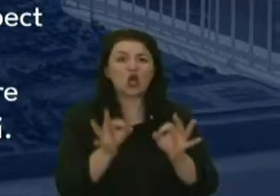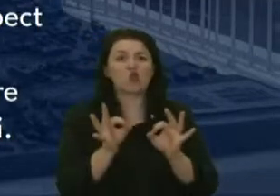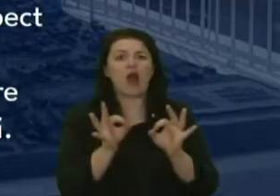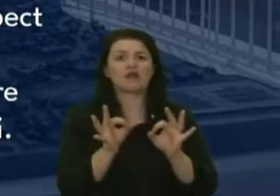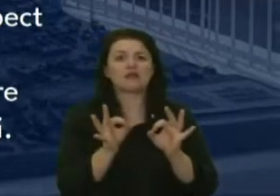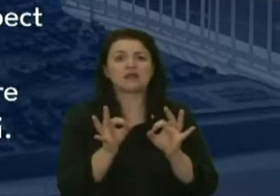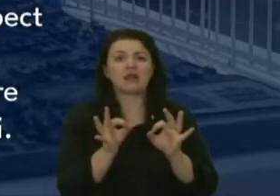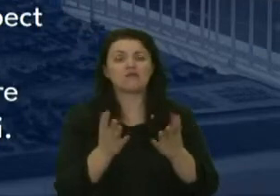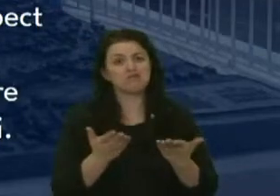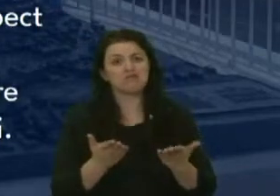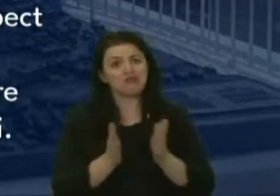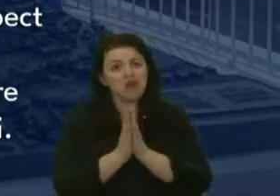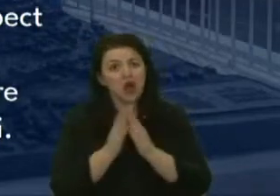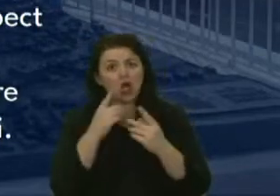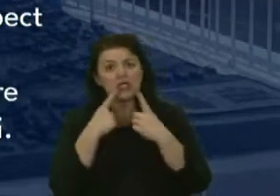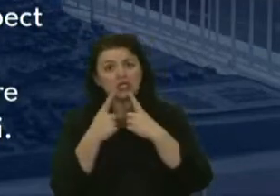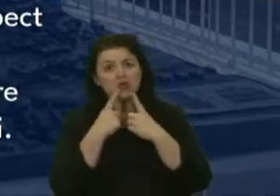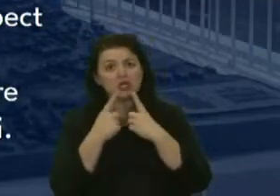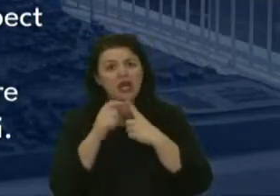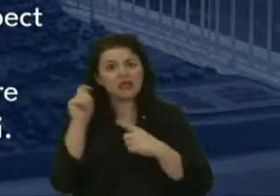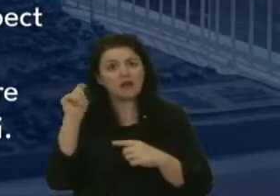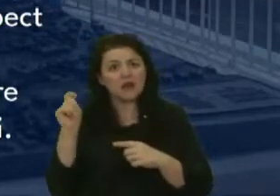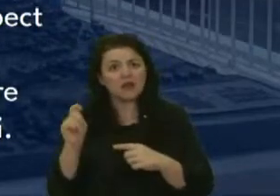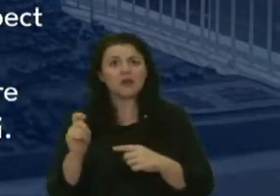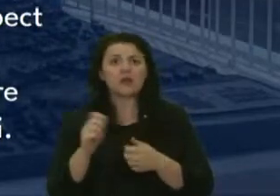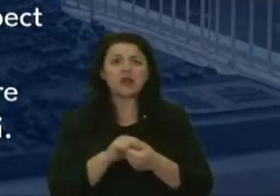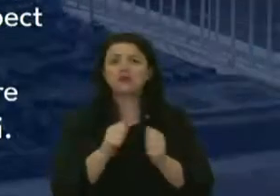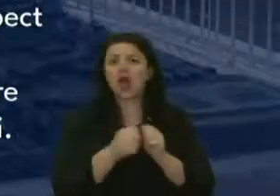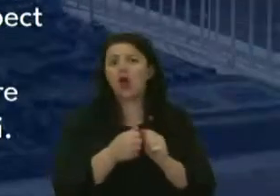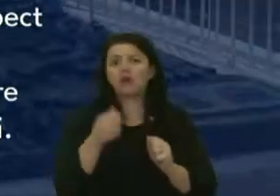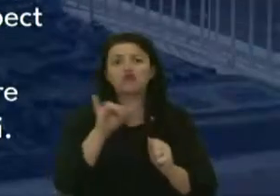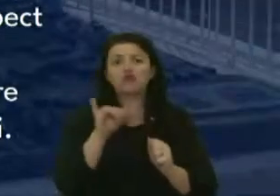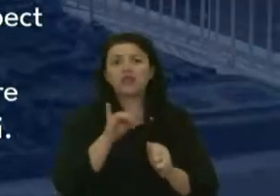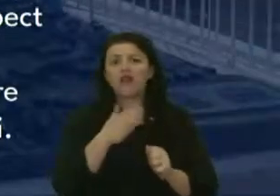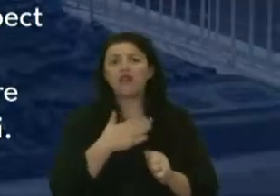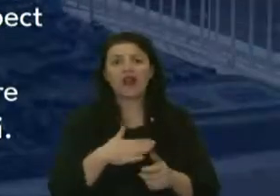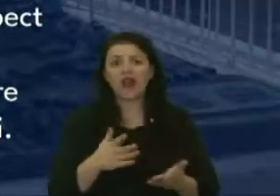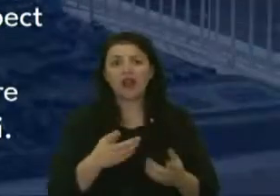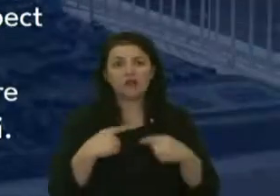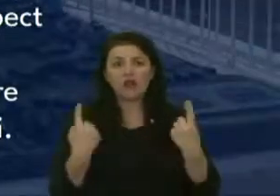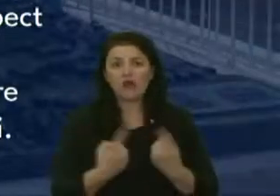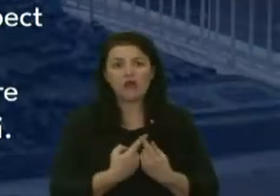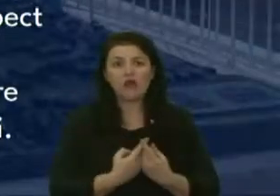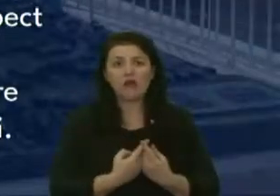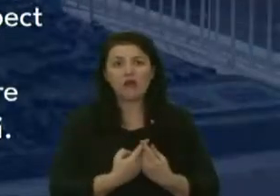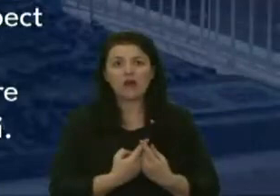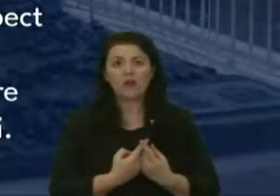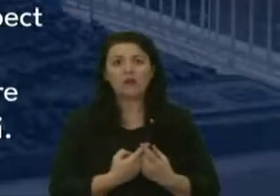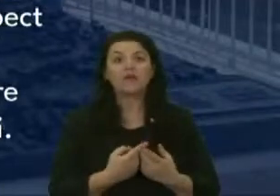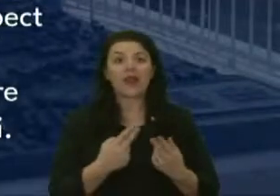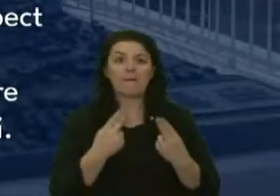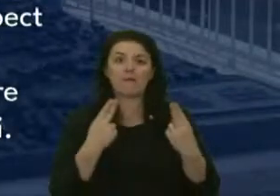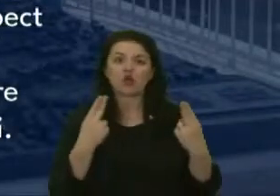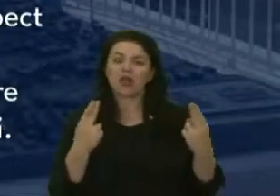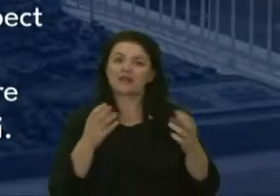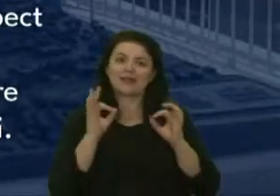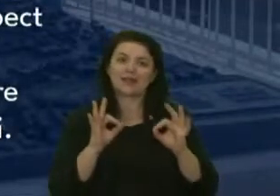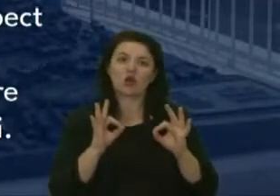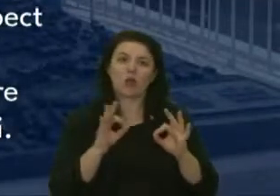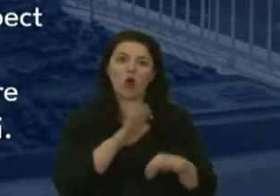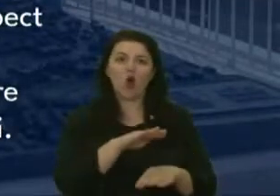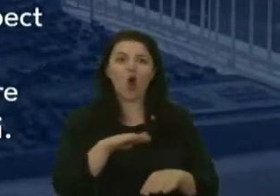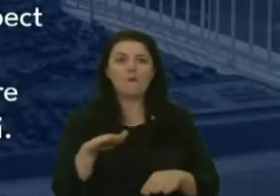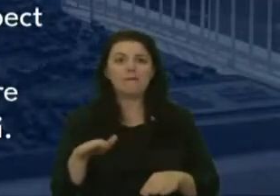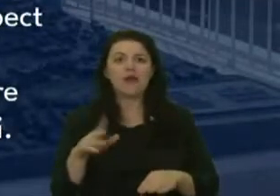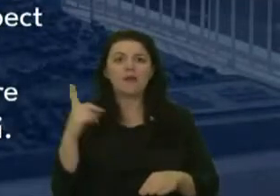purtați discuții cu oricine din străinătate sau cu cei din țară sau cu clujenii între noi cât de importantă e siguranța pentru copiii